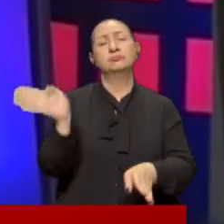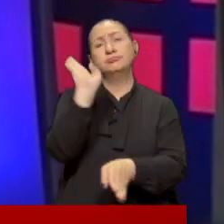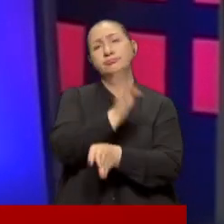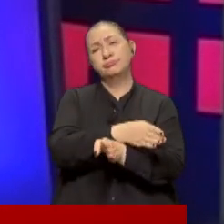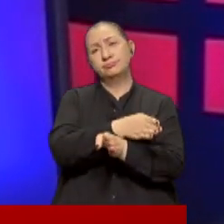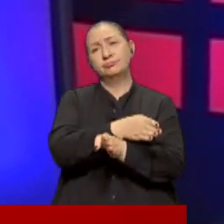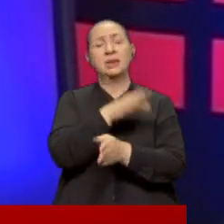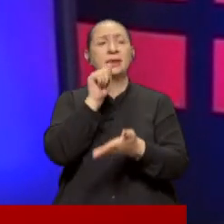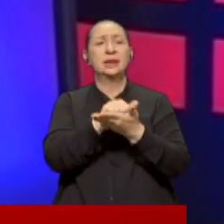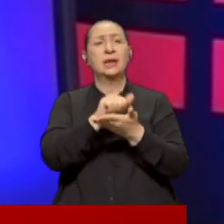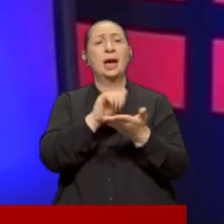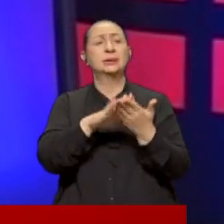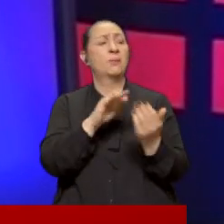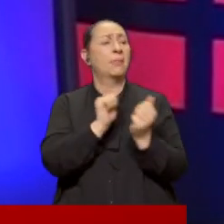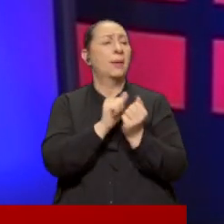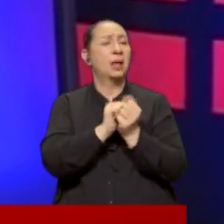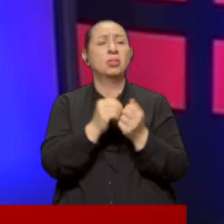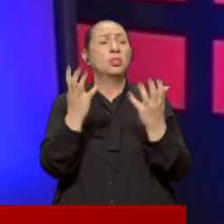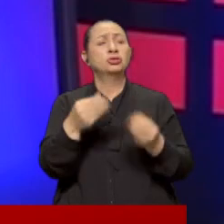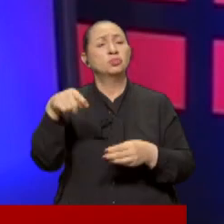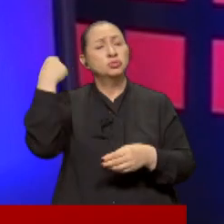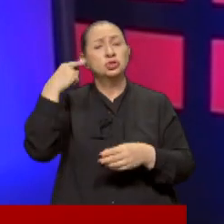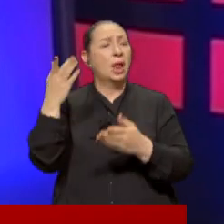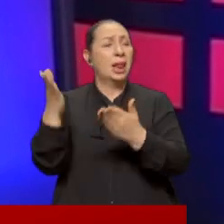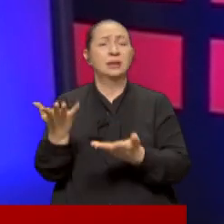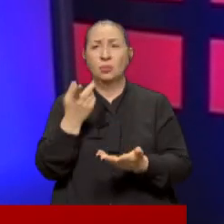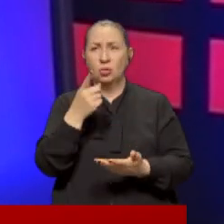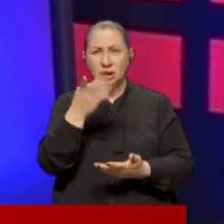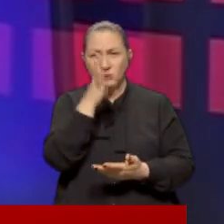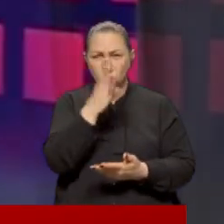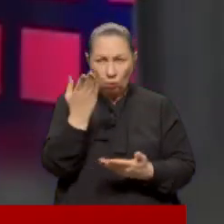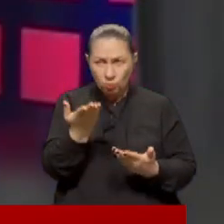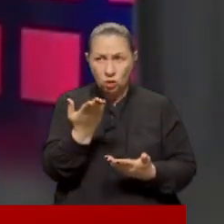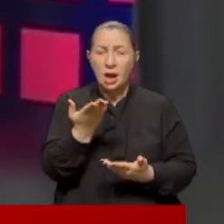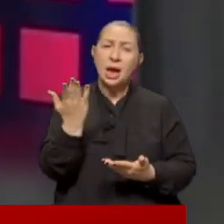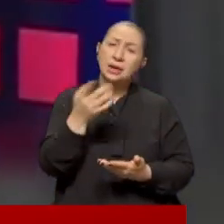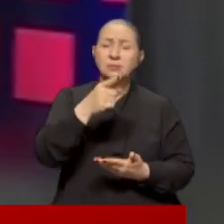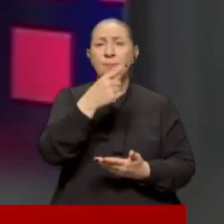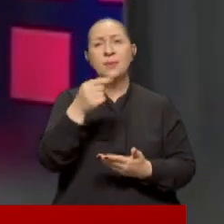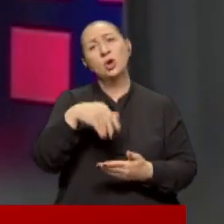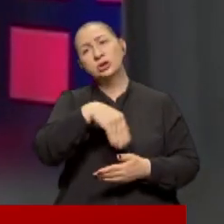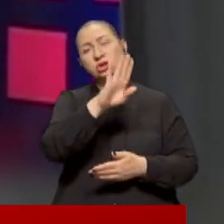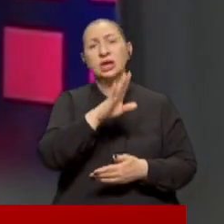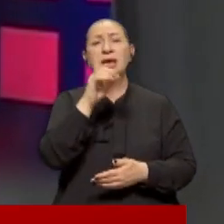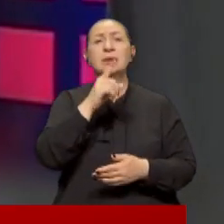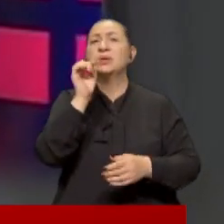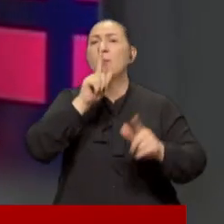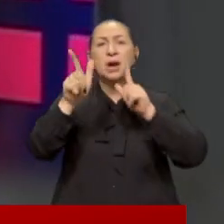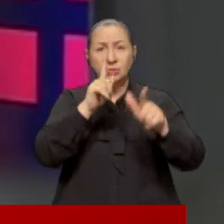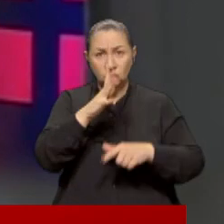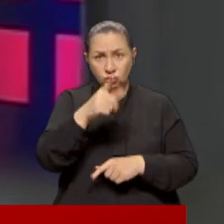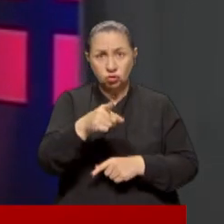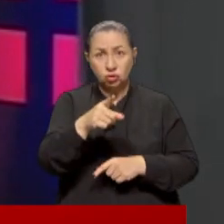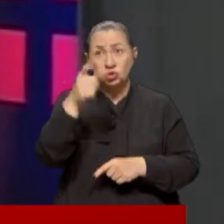at, gazeteci arkadaşınla beraber ne olacak bu Suriyelilerini hallede. Böyle bir 200'lük olur mu? Hadi şimdi 1 milyon gidecek. İlk önce kim isyan edecek biliyor